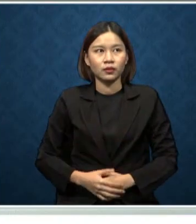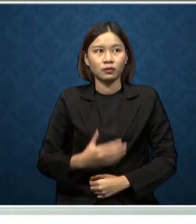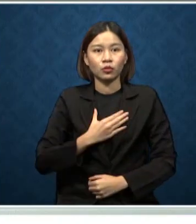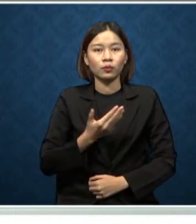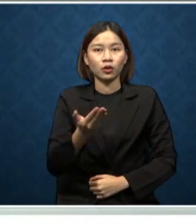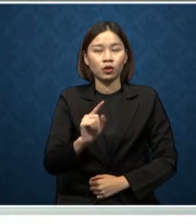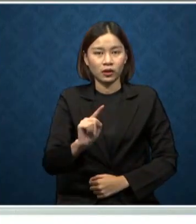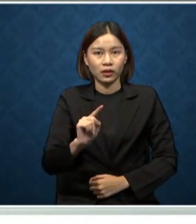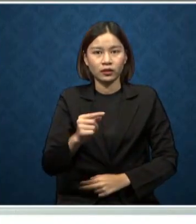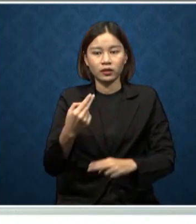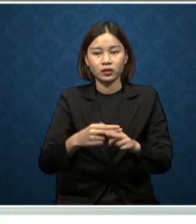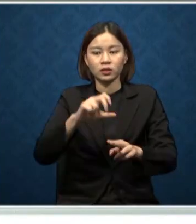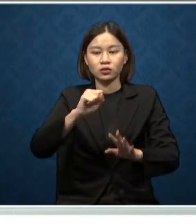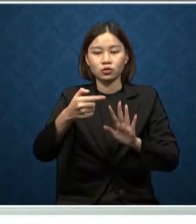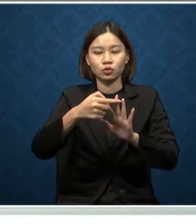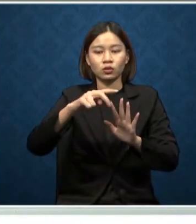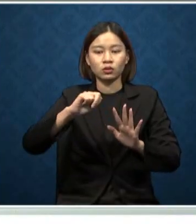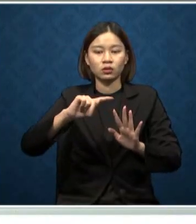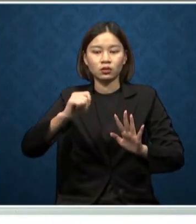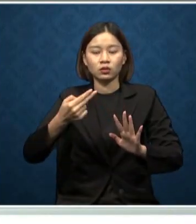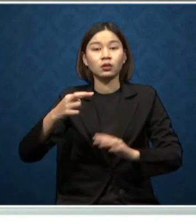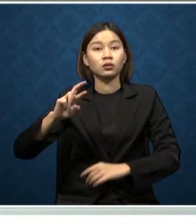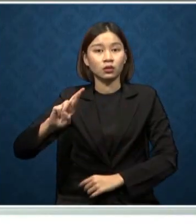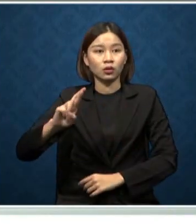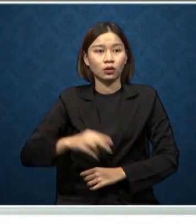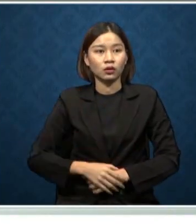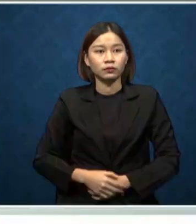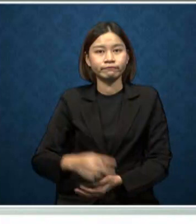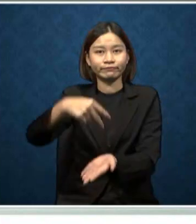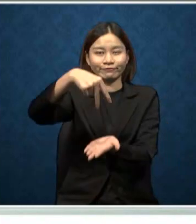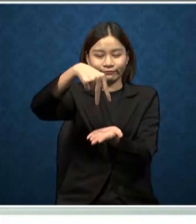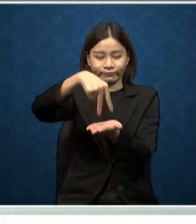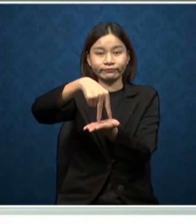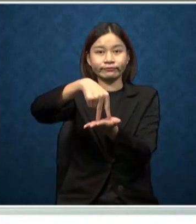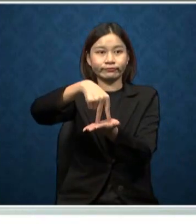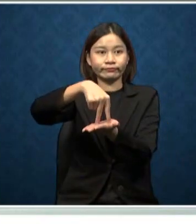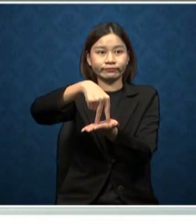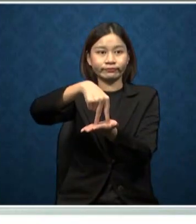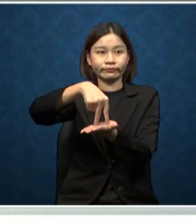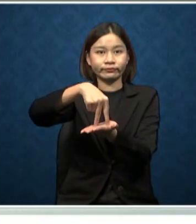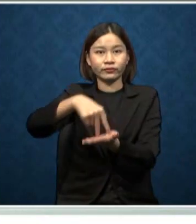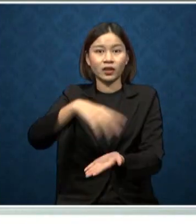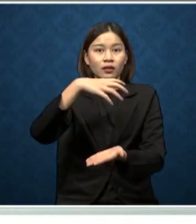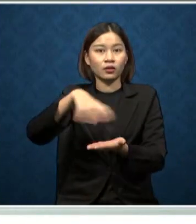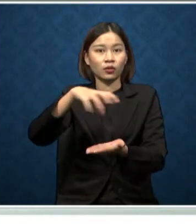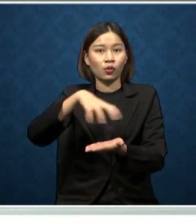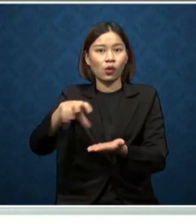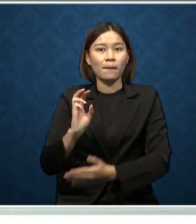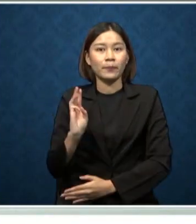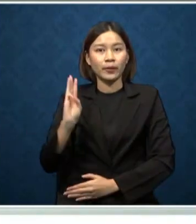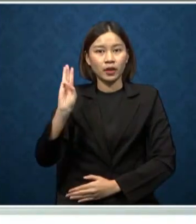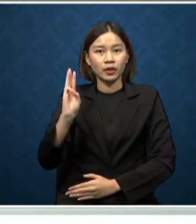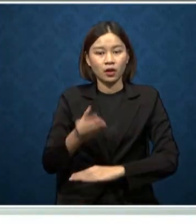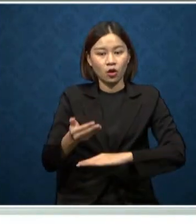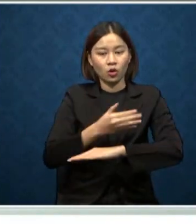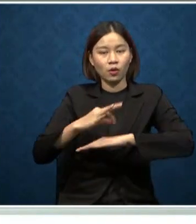งขอเชิญท่านพลเอกสุนทรขำคมกุลได้โปรดยืนขึ้นเพื่อกล่าวคำปฏิญาณตนก่อน